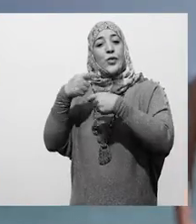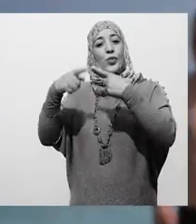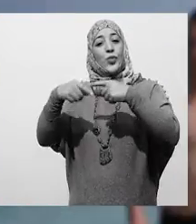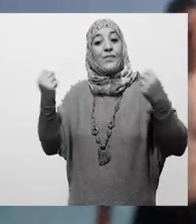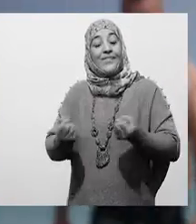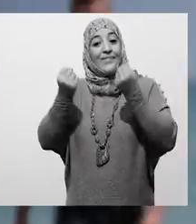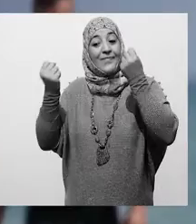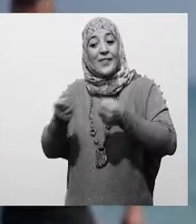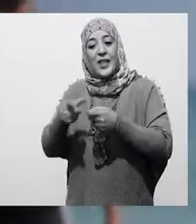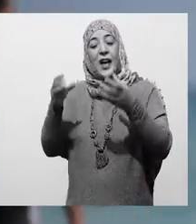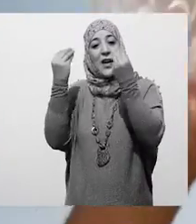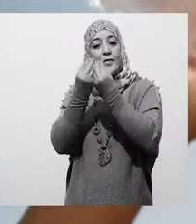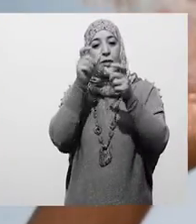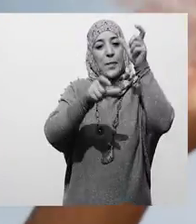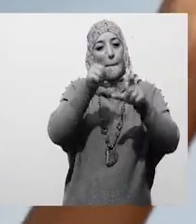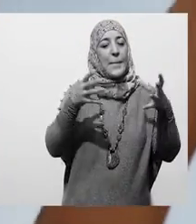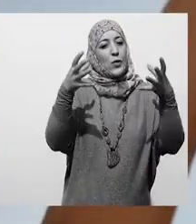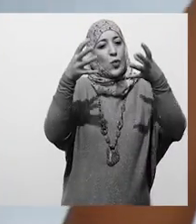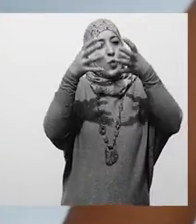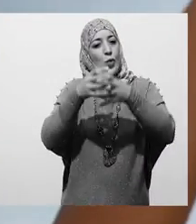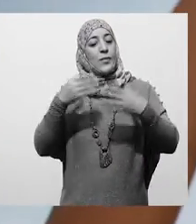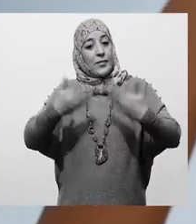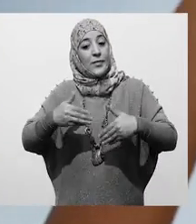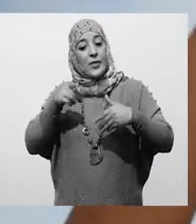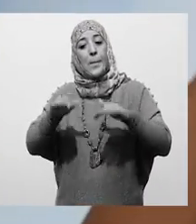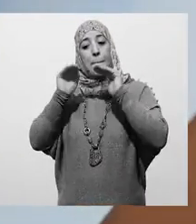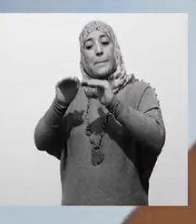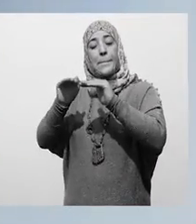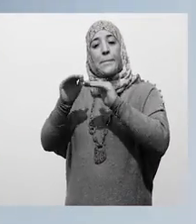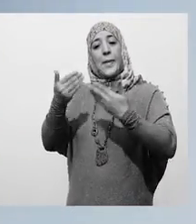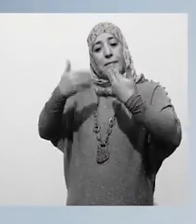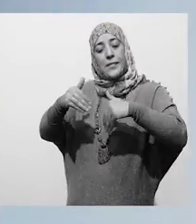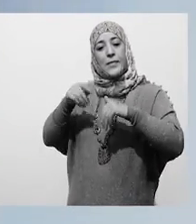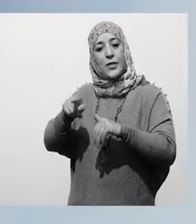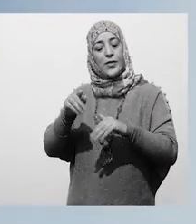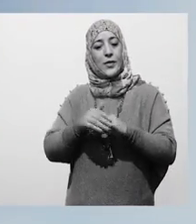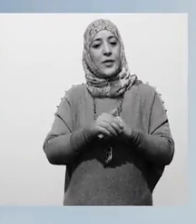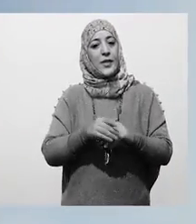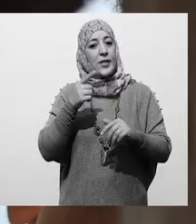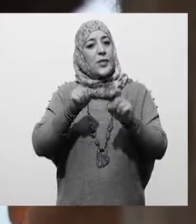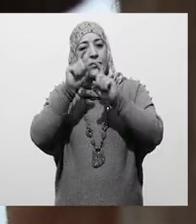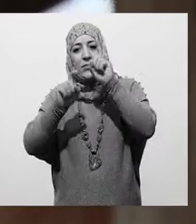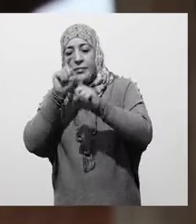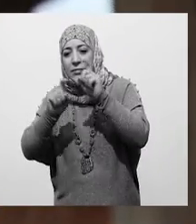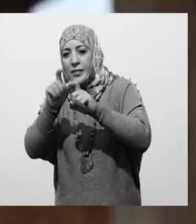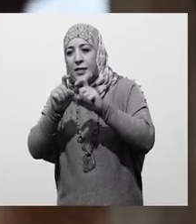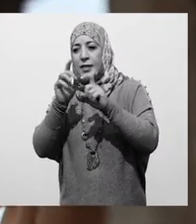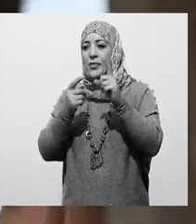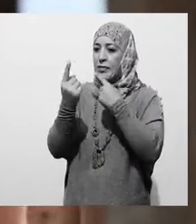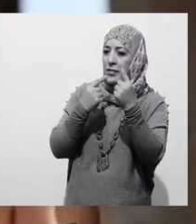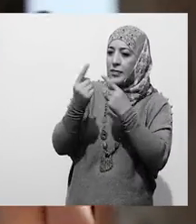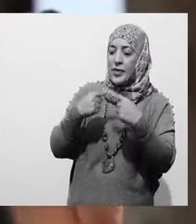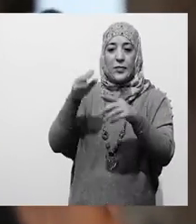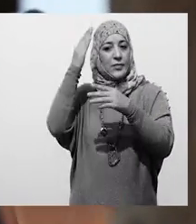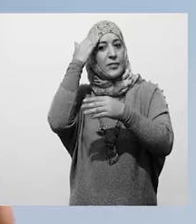actives et de rencontrer d'autres personnes handicapées qui vivaient la même situation peut-être et donc de les questionner